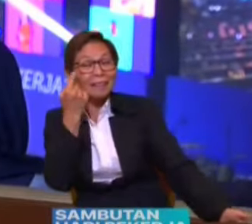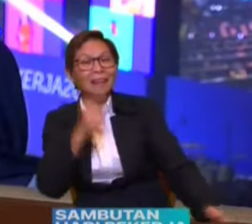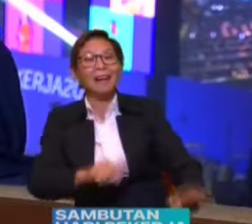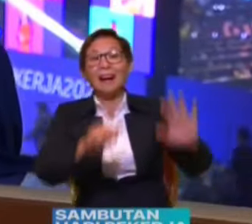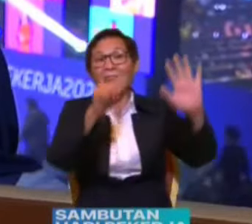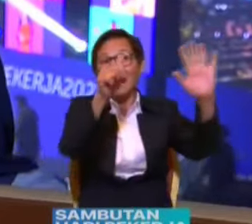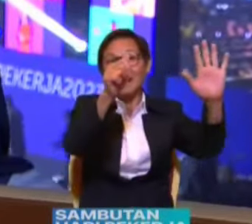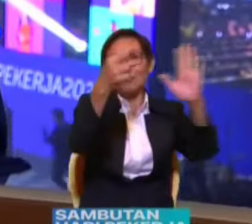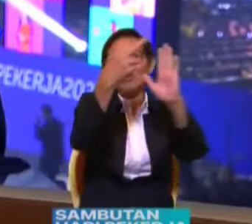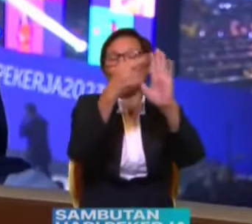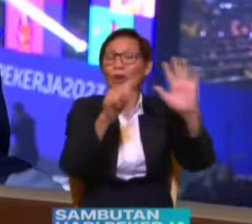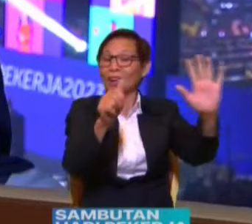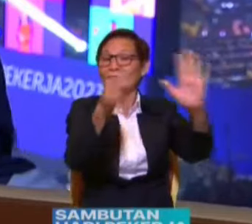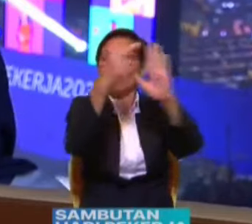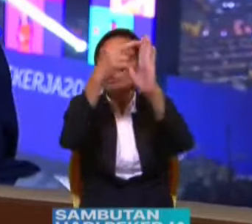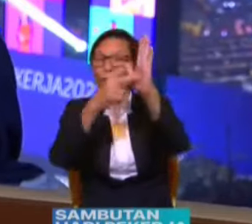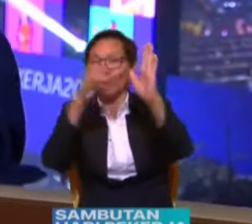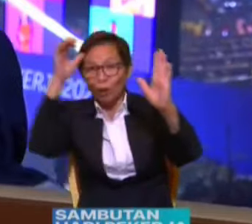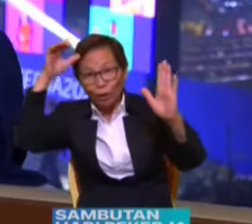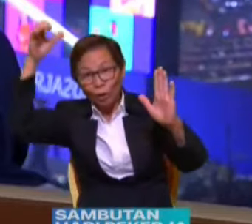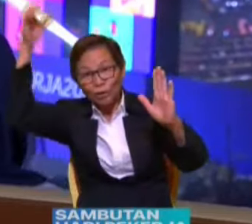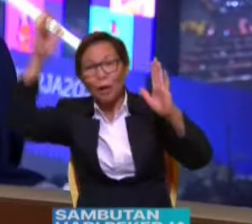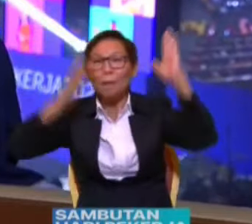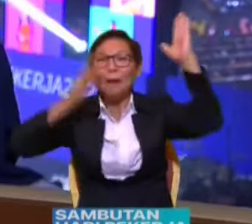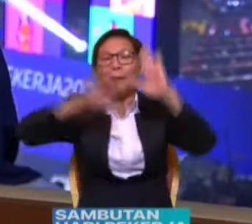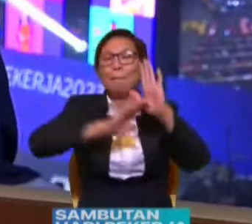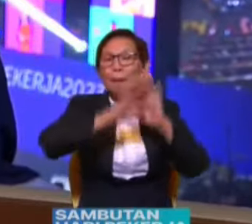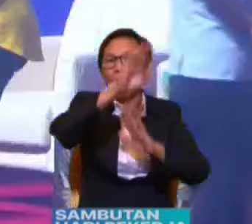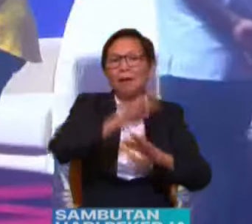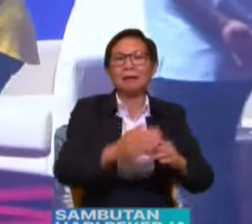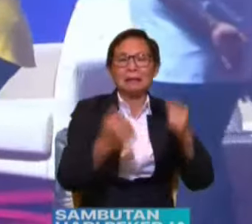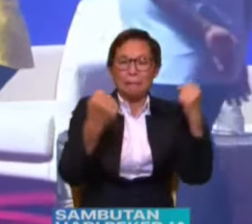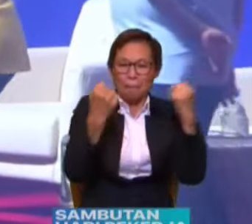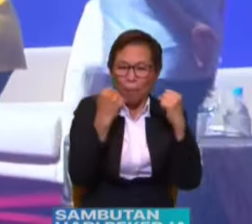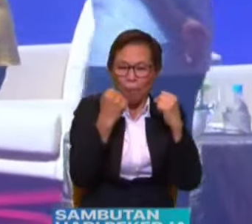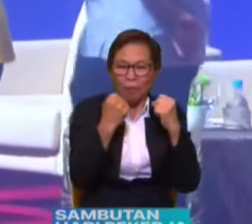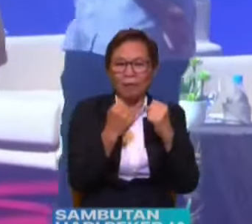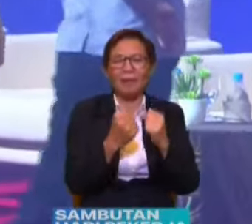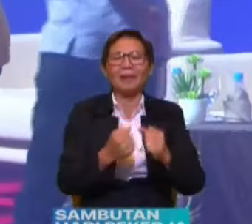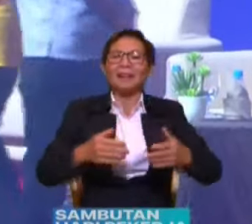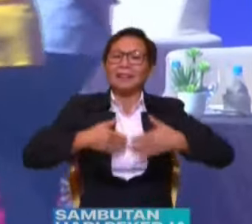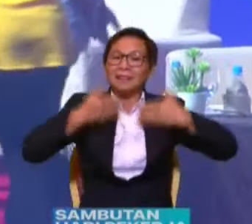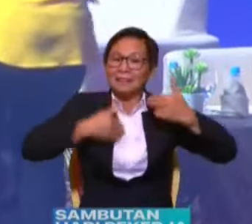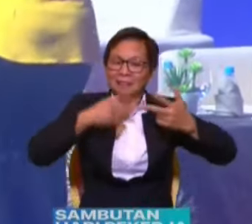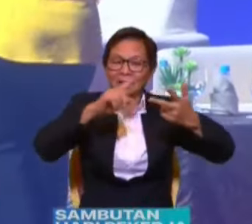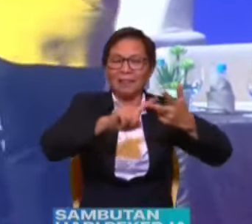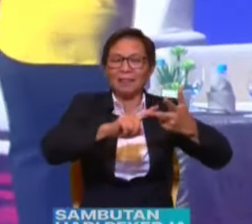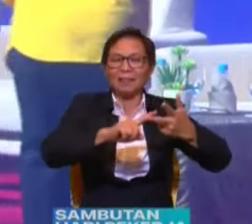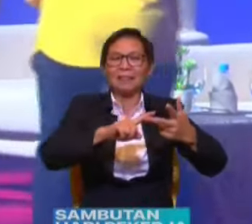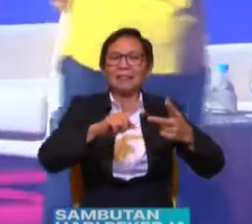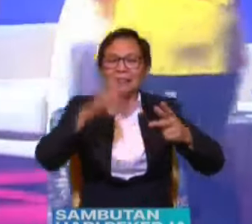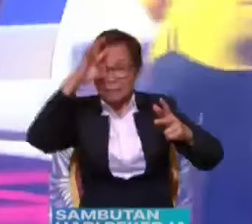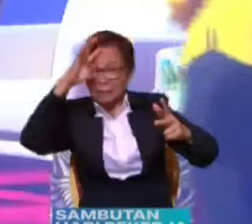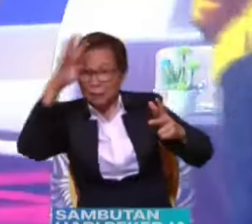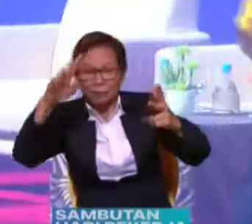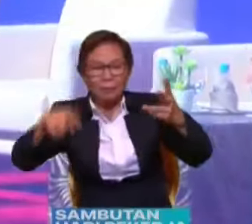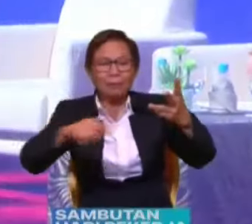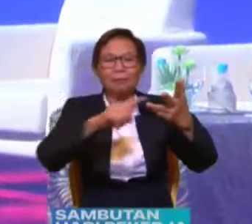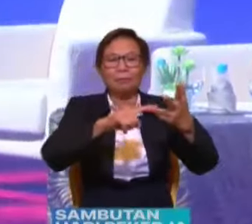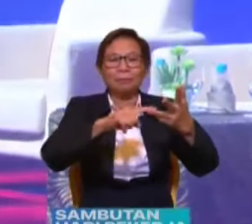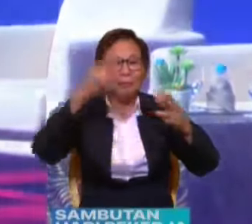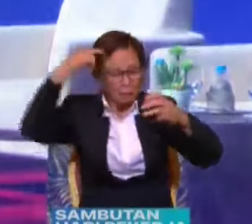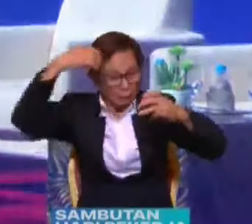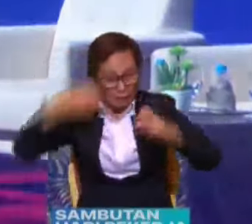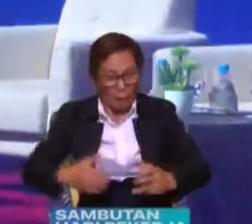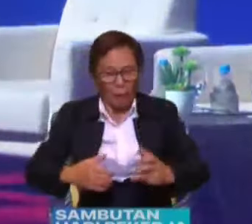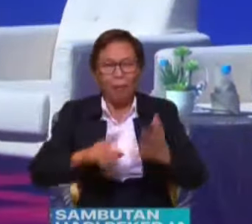6 rukun konsep Malaysia Madani, iaitu kemampanan, kesejahteraan, daya cipta,